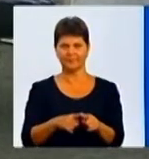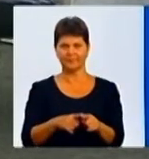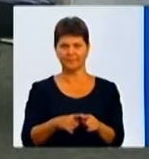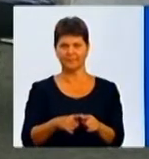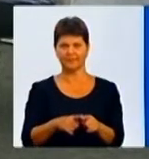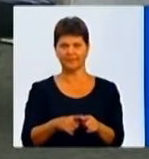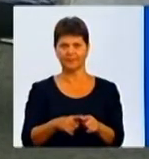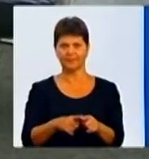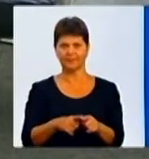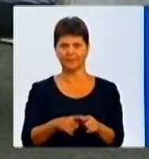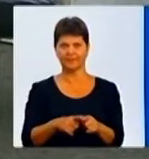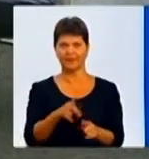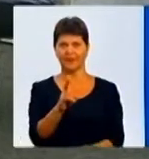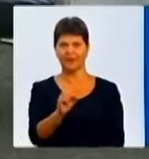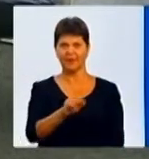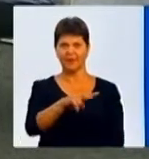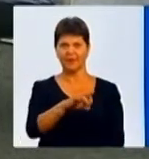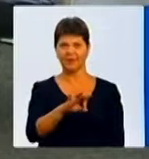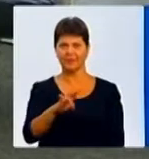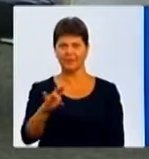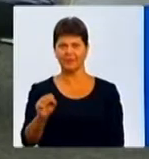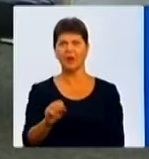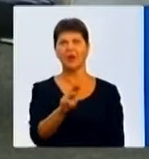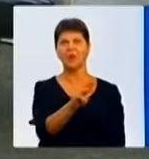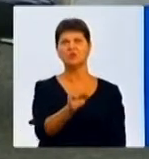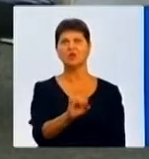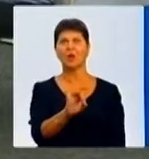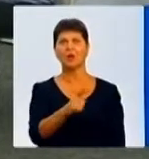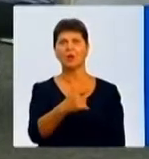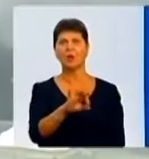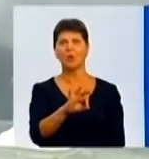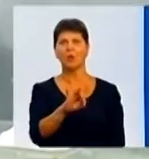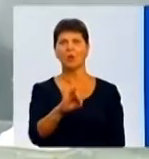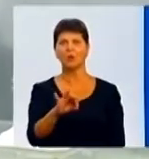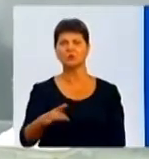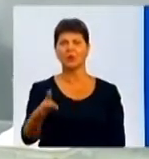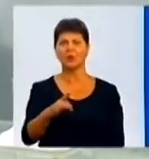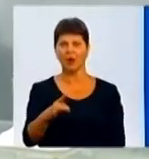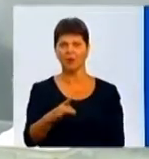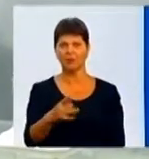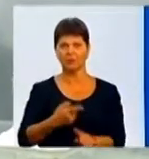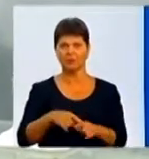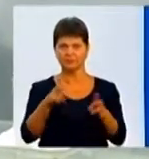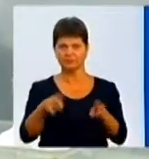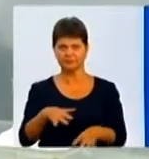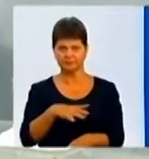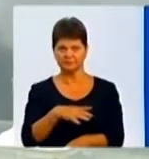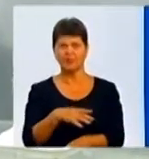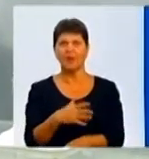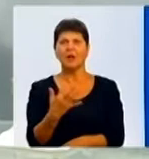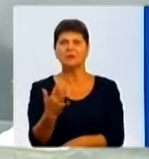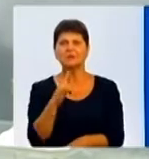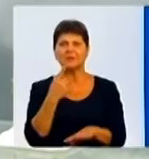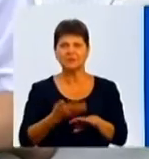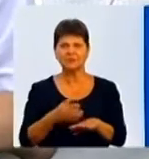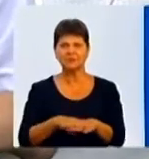це знову ж таки Калинівка один випадок і Шароградський район один випадок. Наскільки вони складні? Наскільки важкі ці випадки? Ну, вони десь